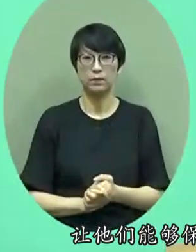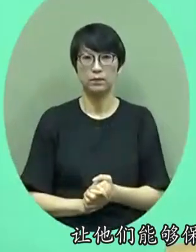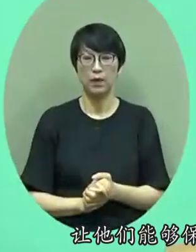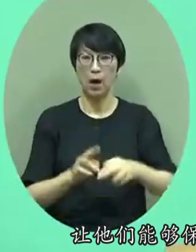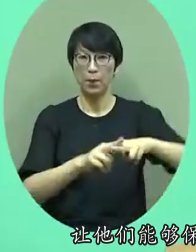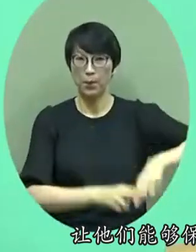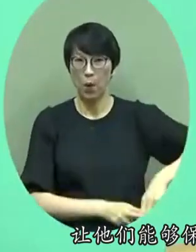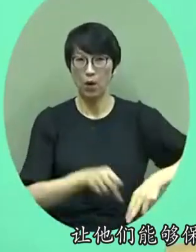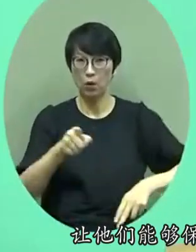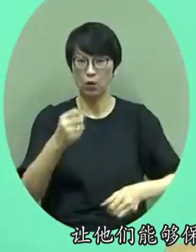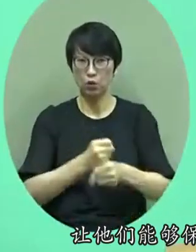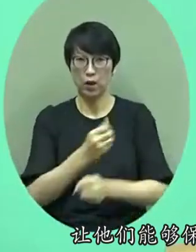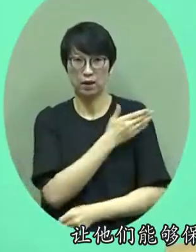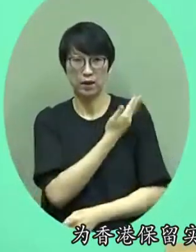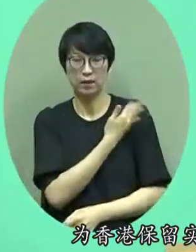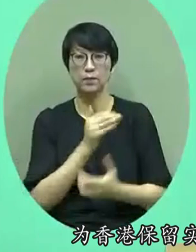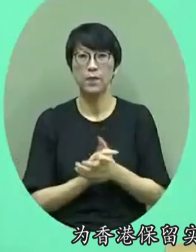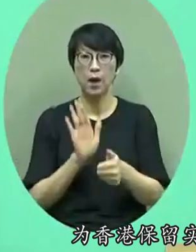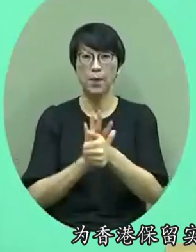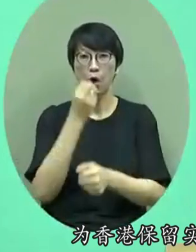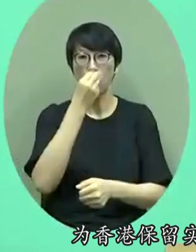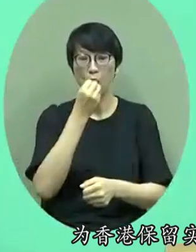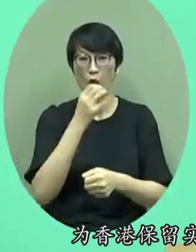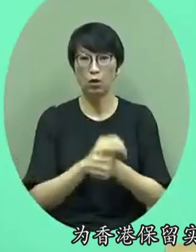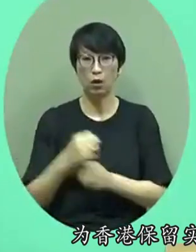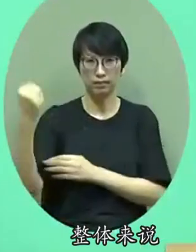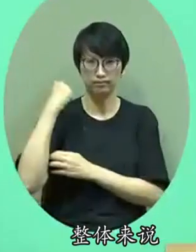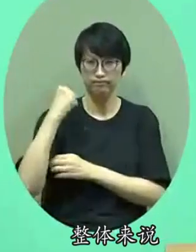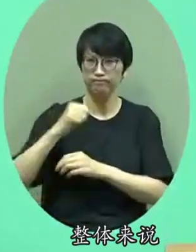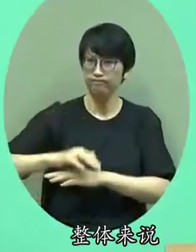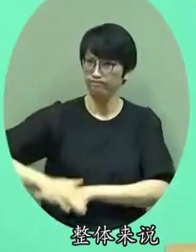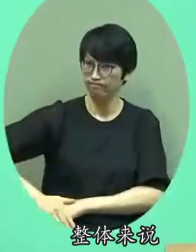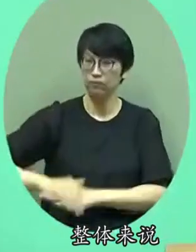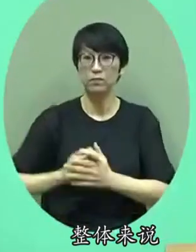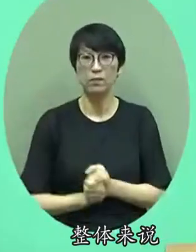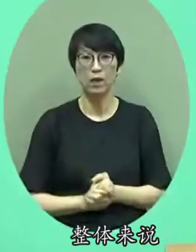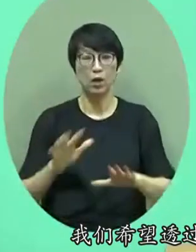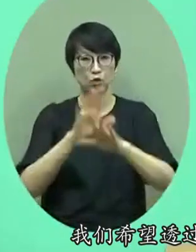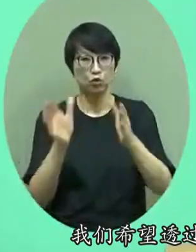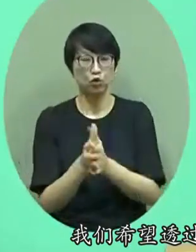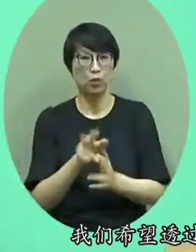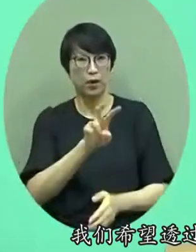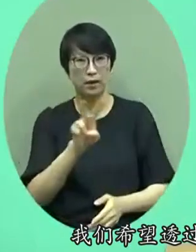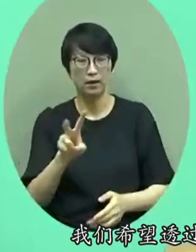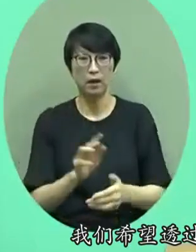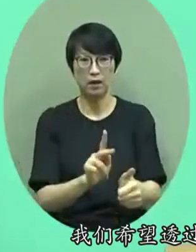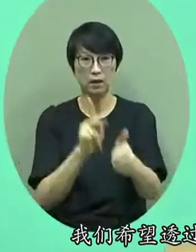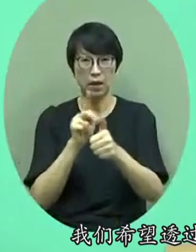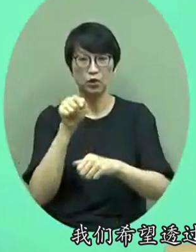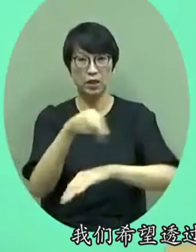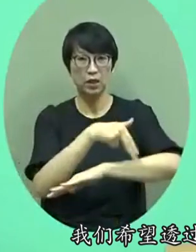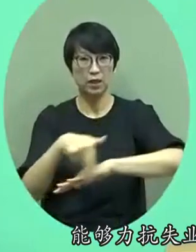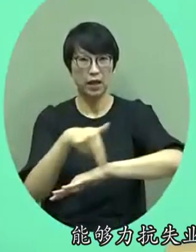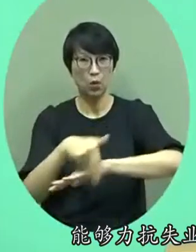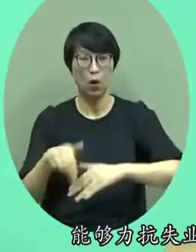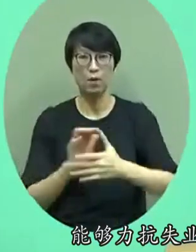保留他們的員工，為香港保留實力。當然整體來說，我們是希望透過保就業的計